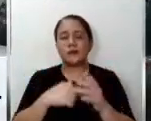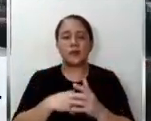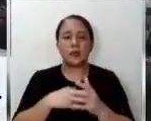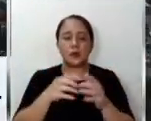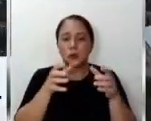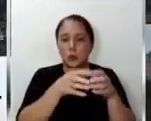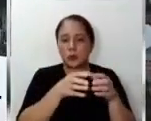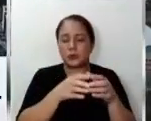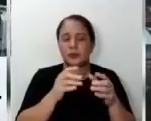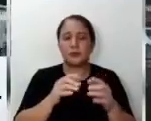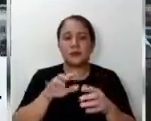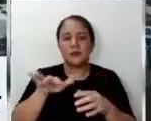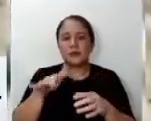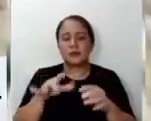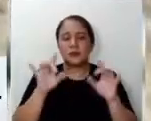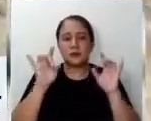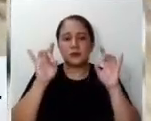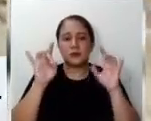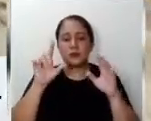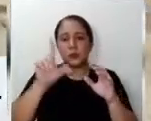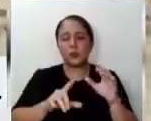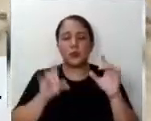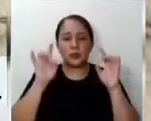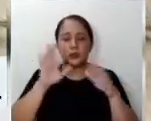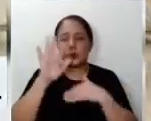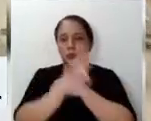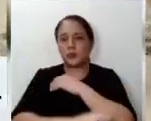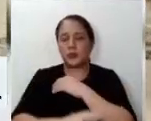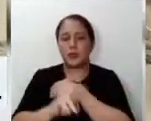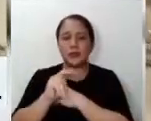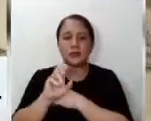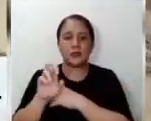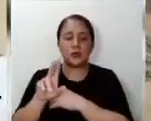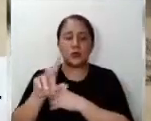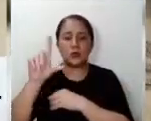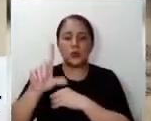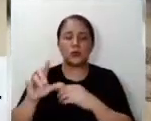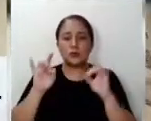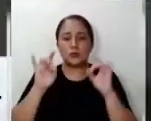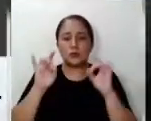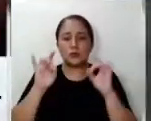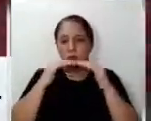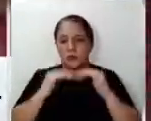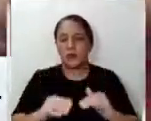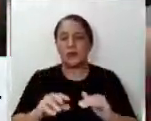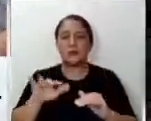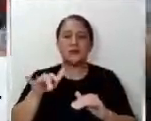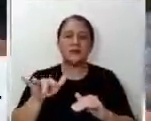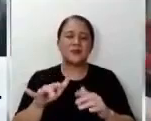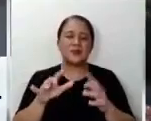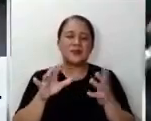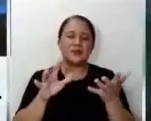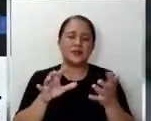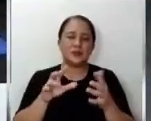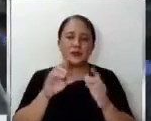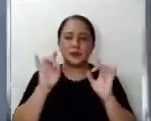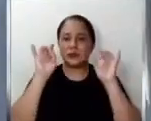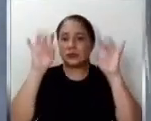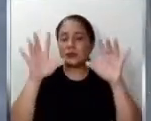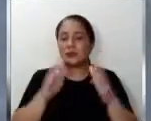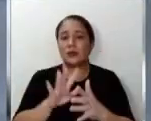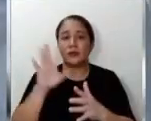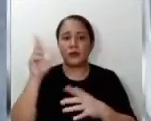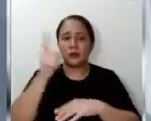risk to low risk ang lahat ng rehiyon. Ang NCR mula low risk bumaba pa sa minimal risk. Sa nakalipas na 5 araw,